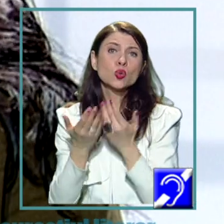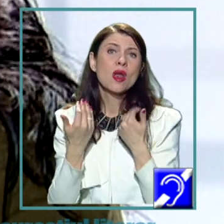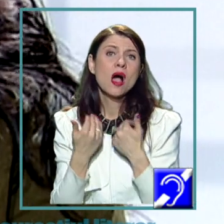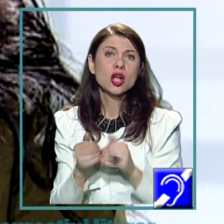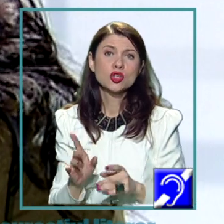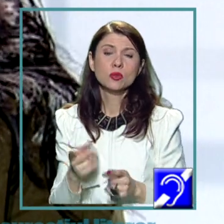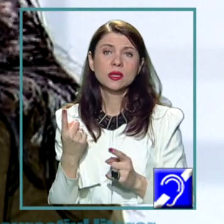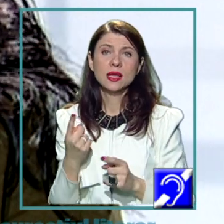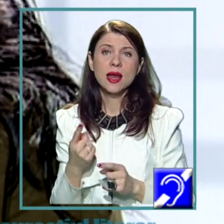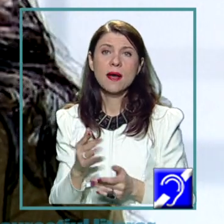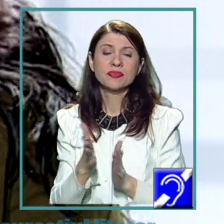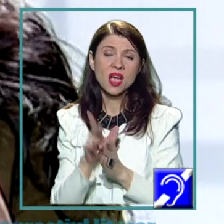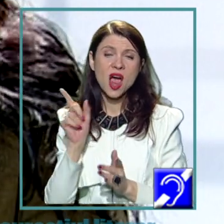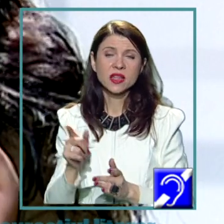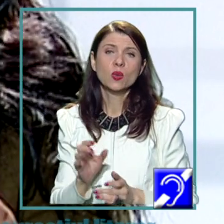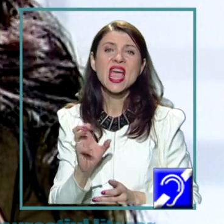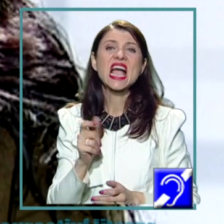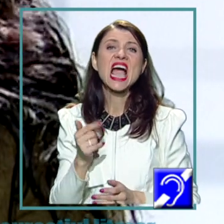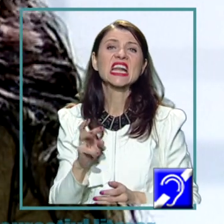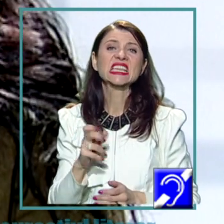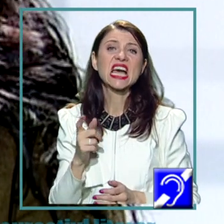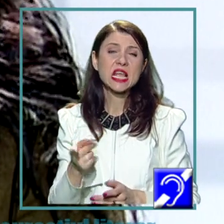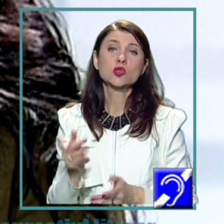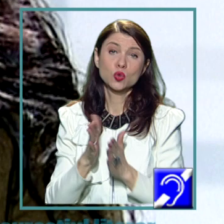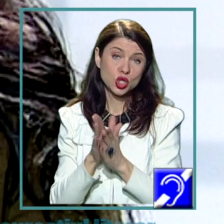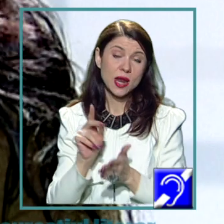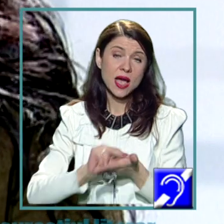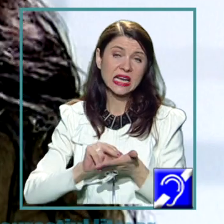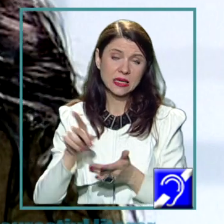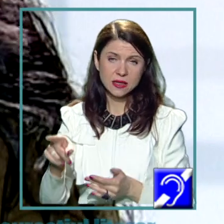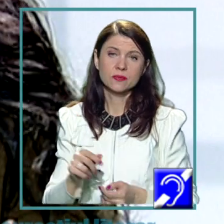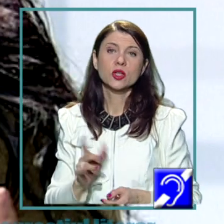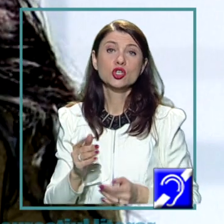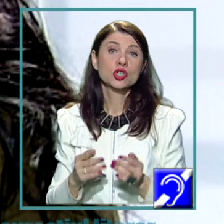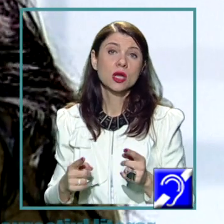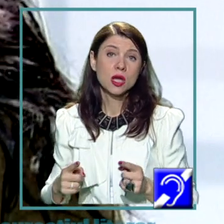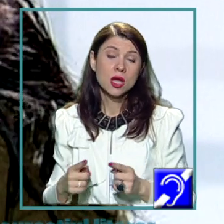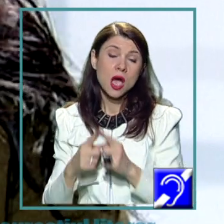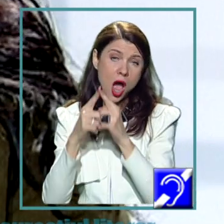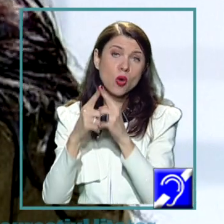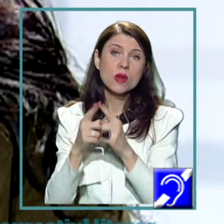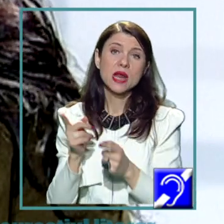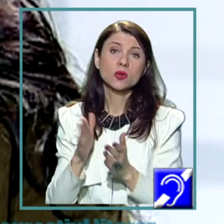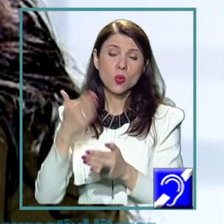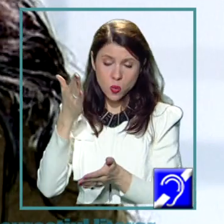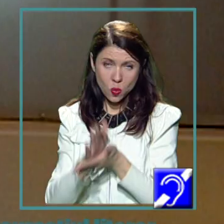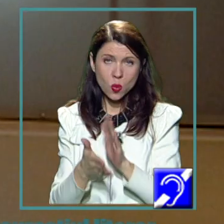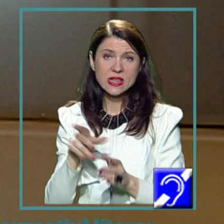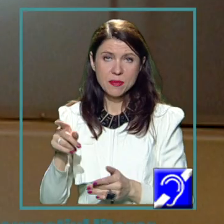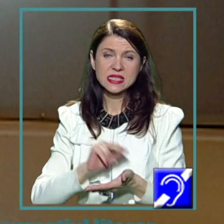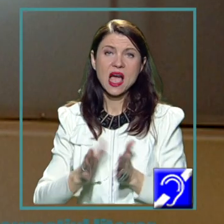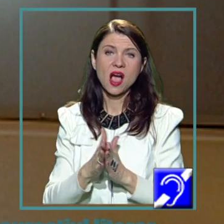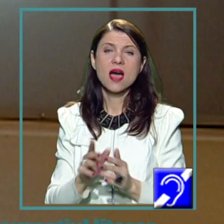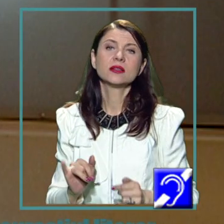fapt de la trilogia Orbitorului și de la novelele lui Mircea Cărtărescu și a culminat cu Solenoidul său.